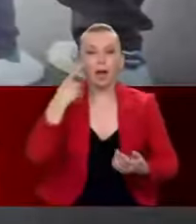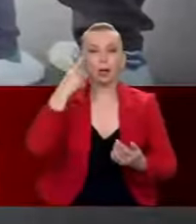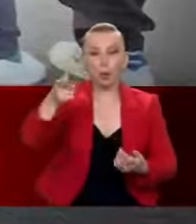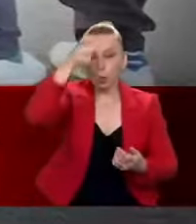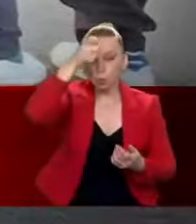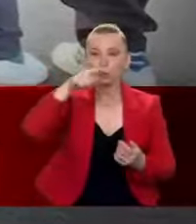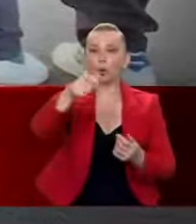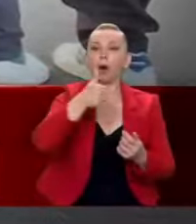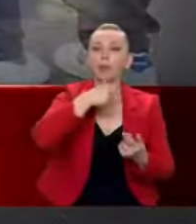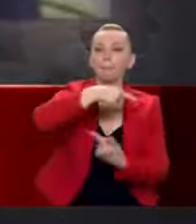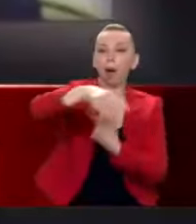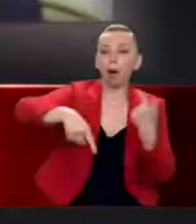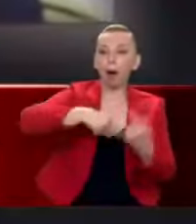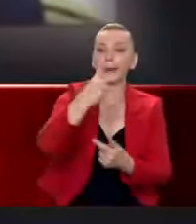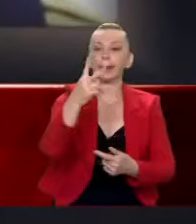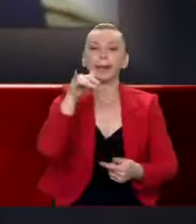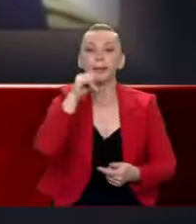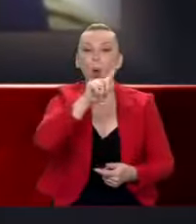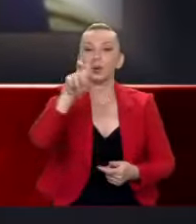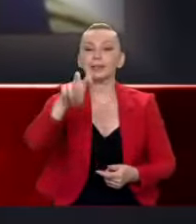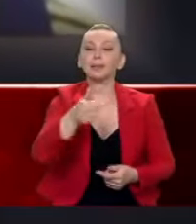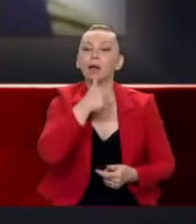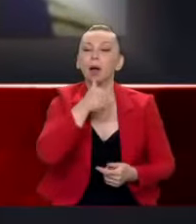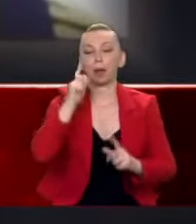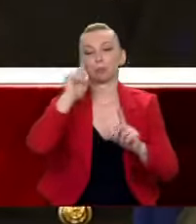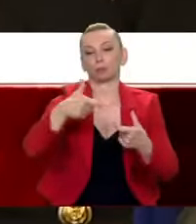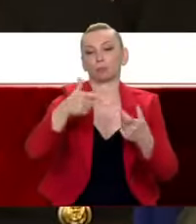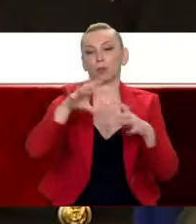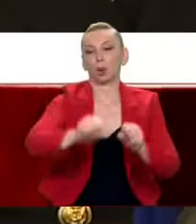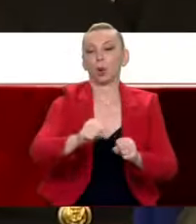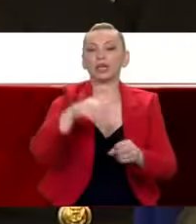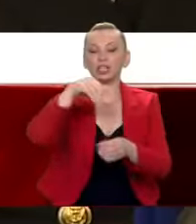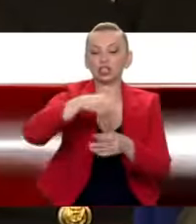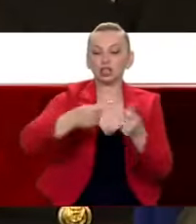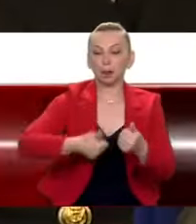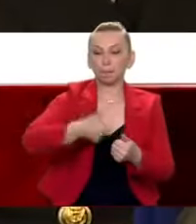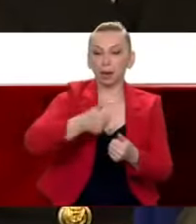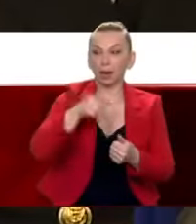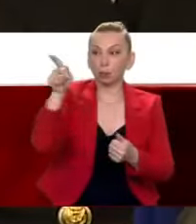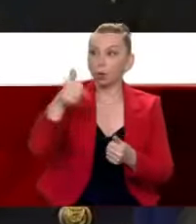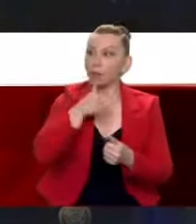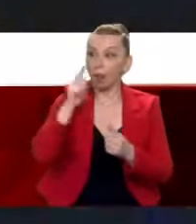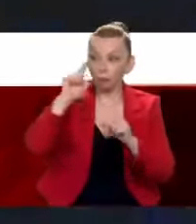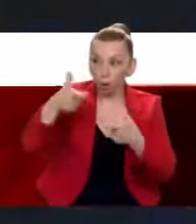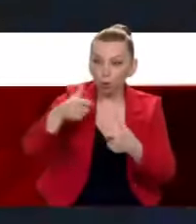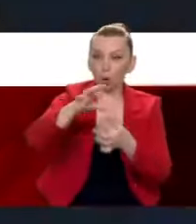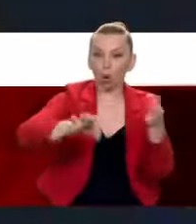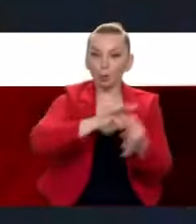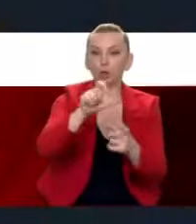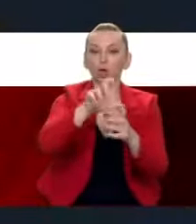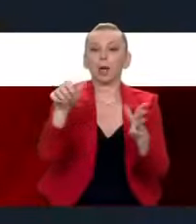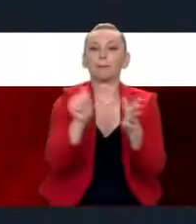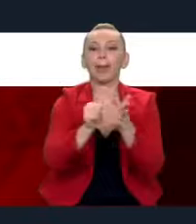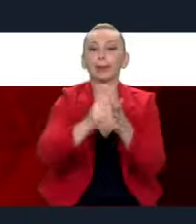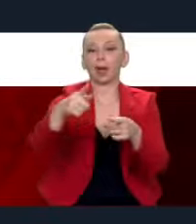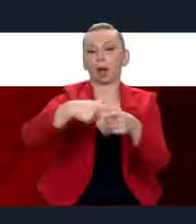Barış Boyun'la birlikte ikisi İtalyan 18 adamı gözaltına alındı. İçişleri Bakanı Boyun'un gözaltına alındığı operasyonu sosyal